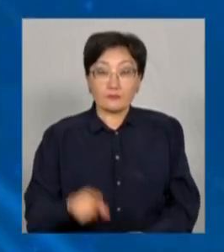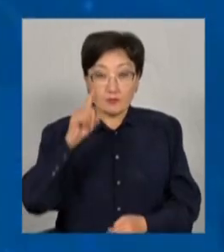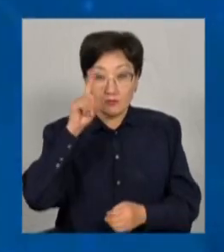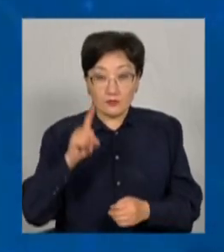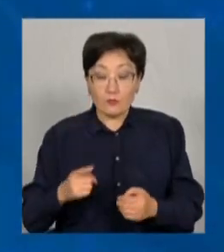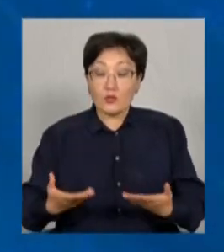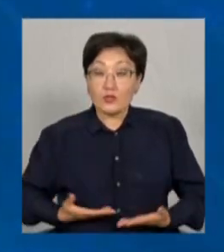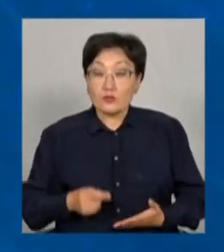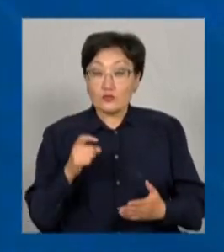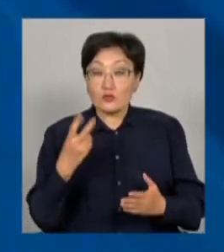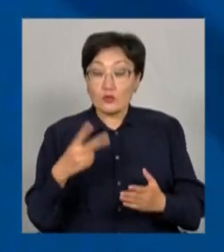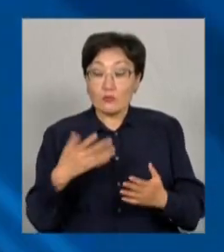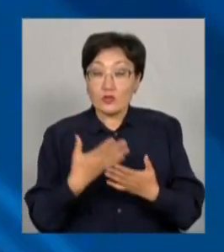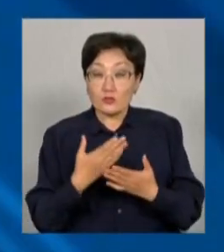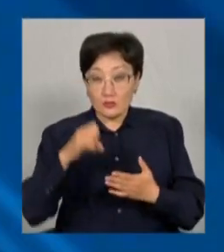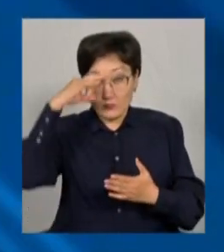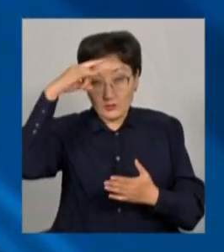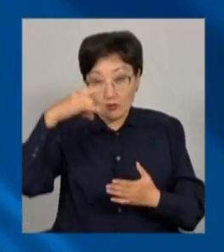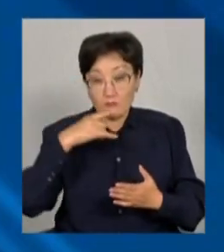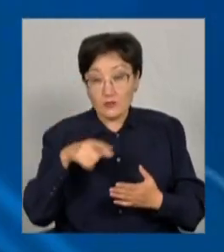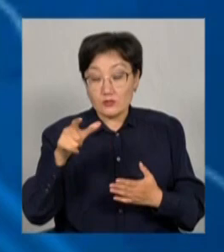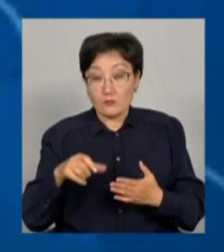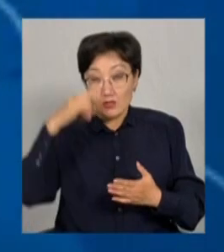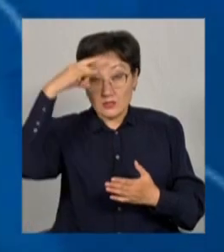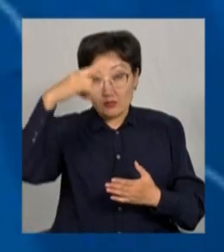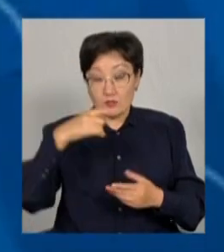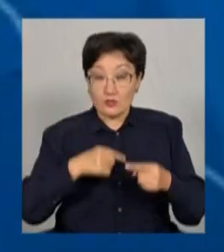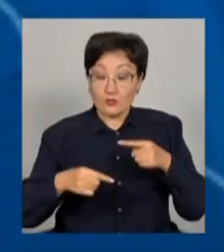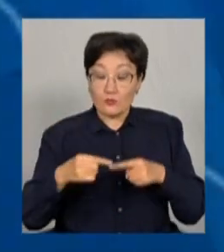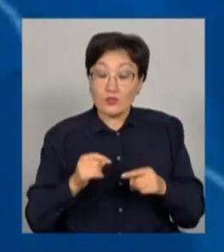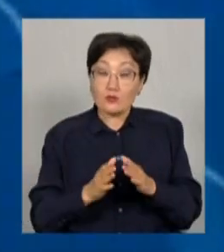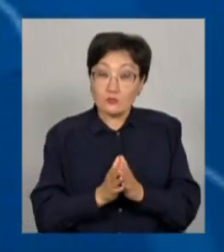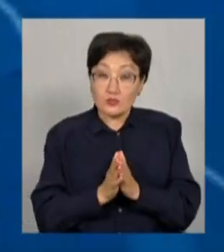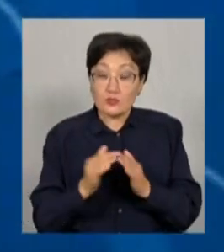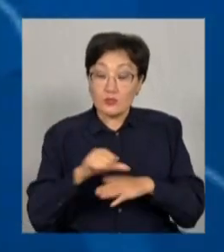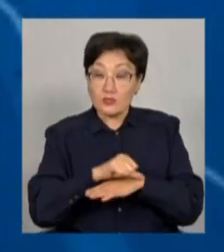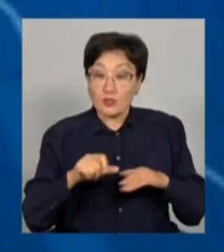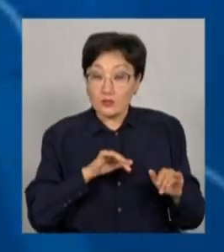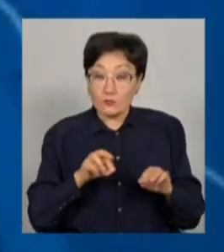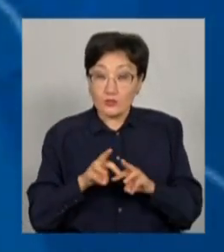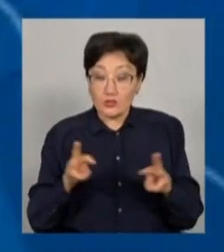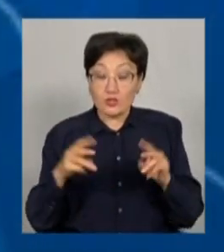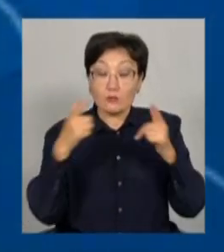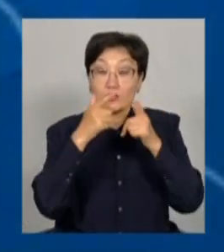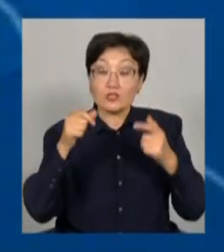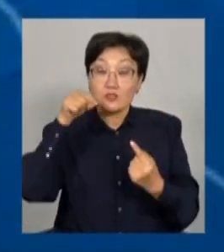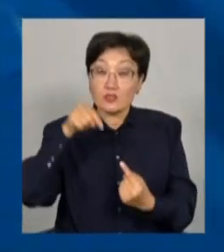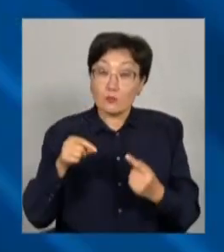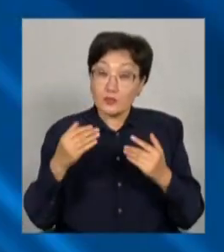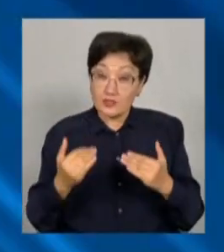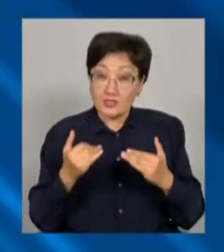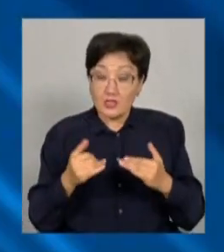Израильде жүрген 120-ға жуық Қазақстан азаматы елге оралуға өтініш білдірген. Сыртқы істер министрлігінің ақпарына сай,